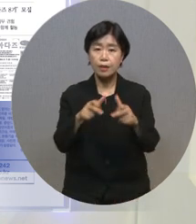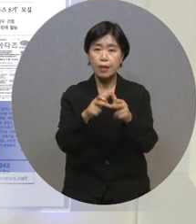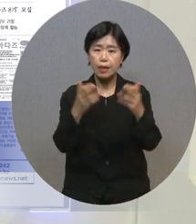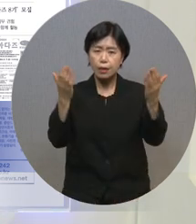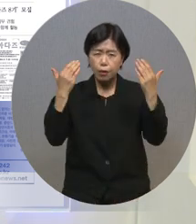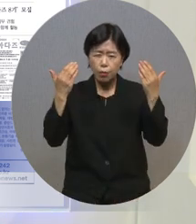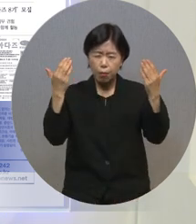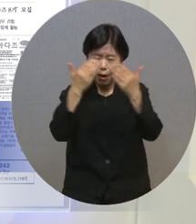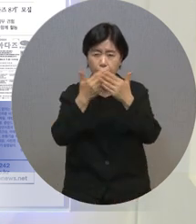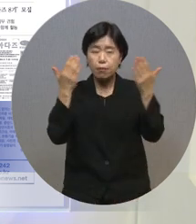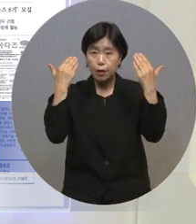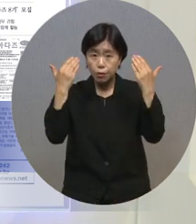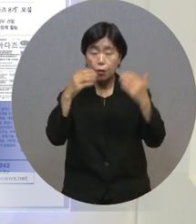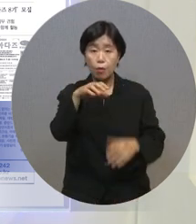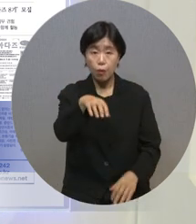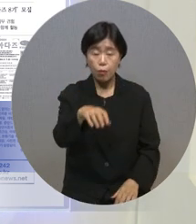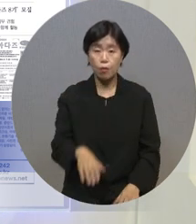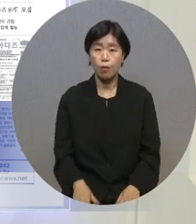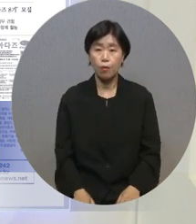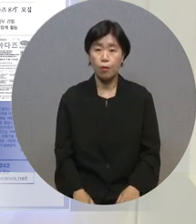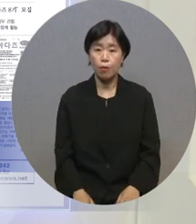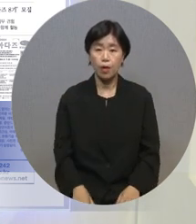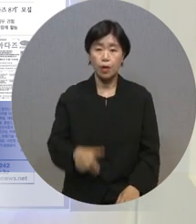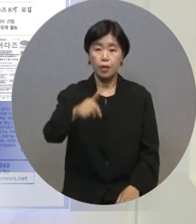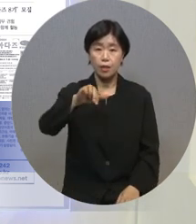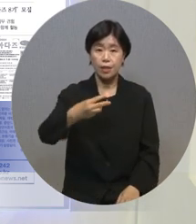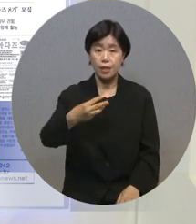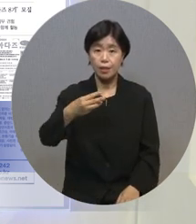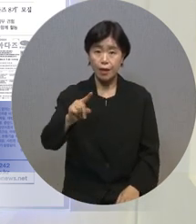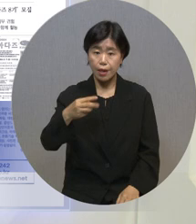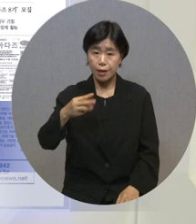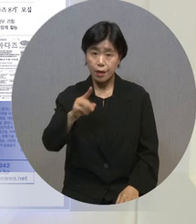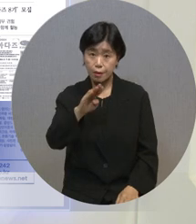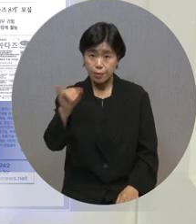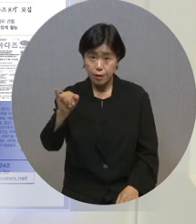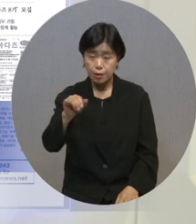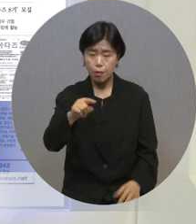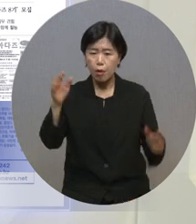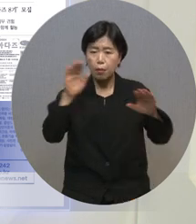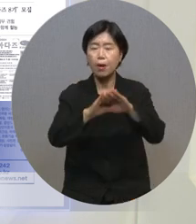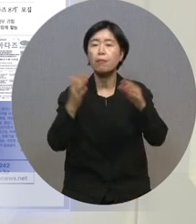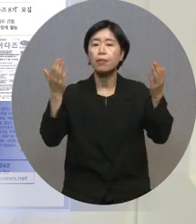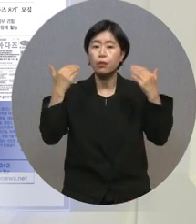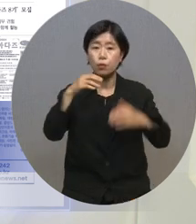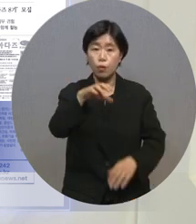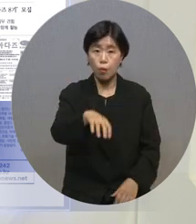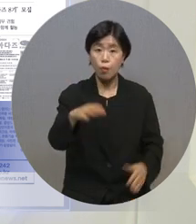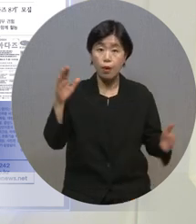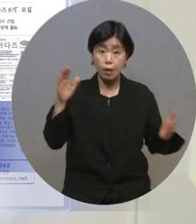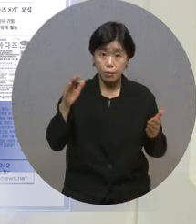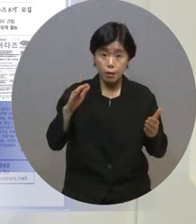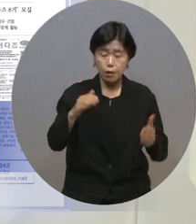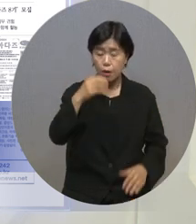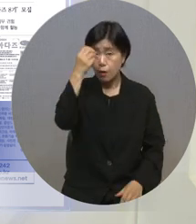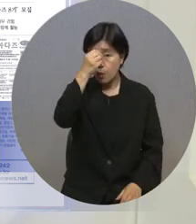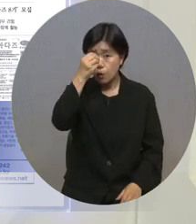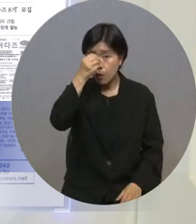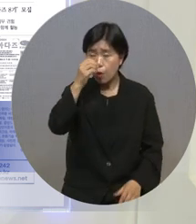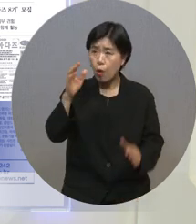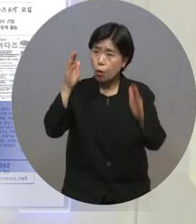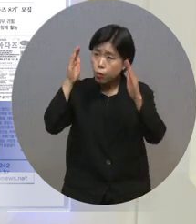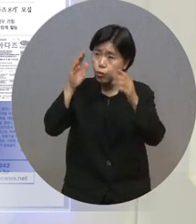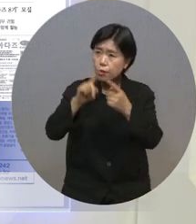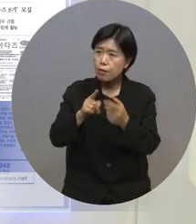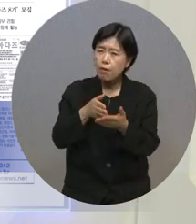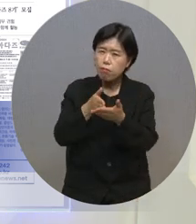형태의 장애인 평생 교육 시설인 질라라비 장애인 야학의 학생들이이 고교 과정 진학 방안 마련을